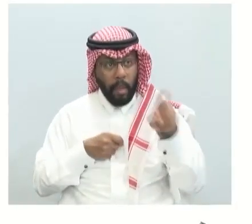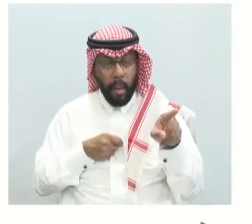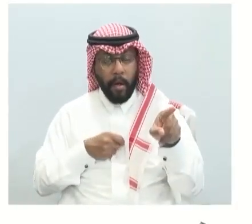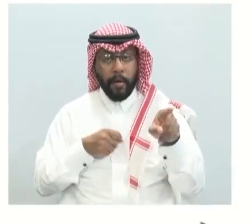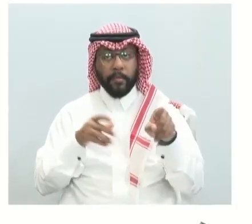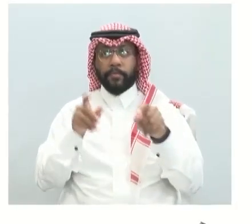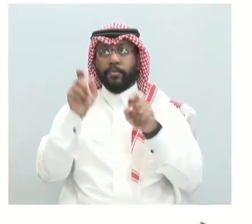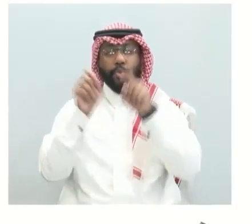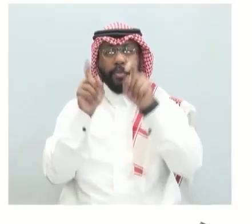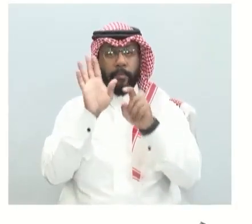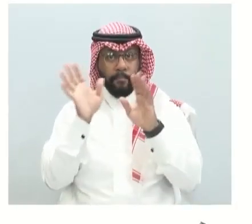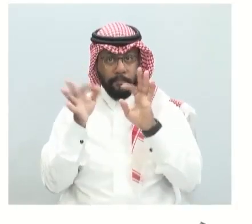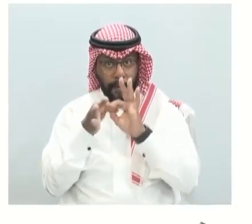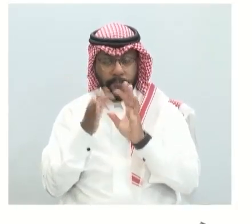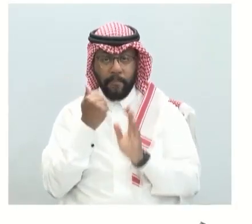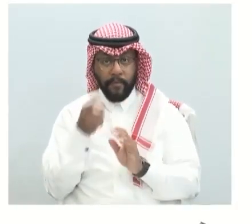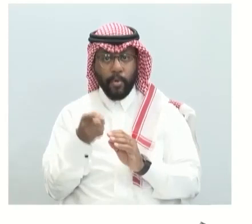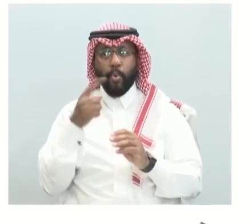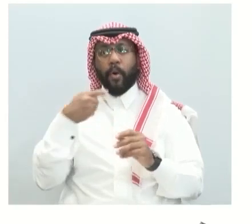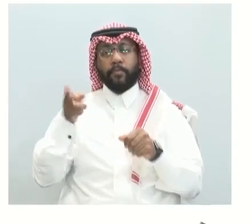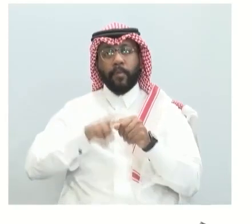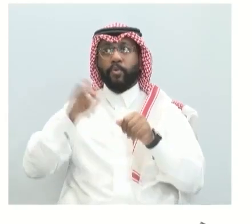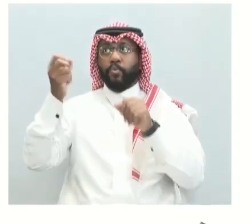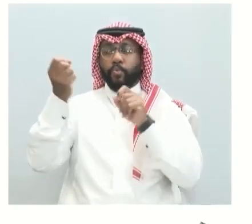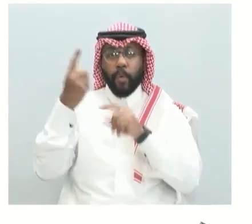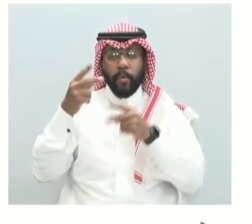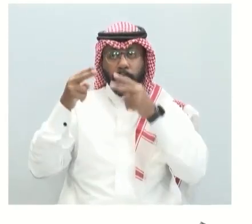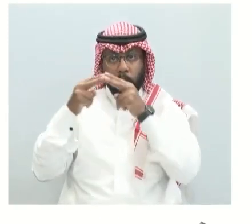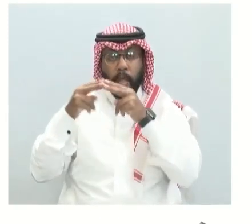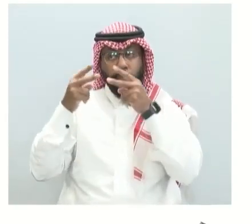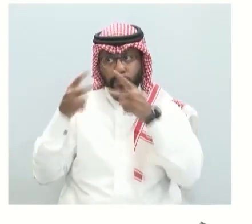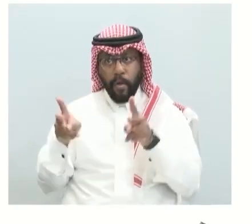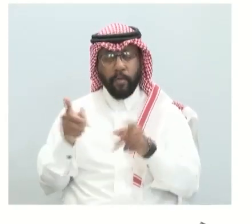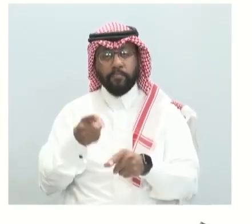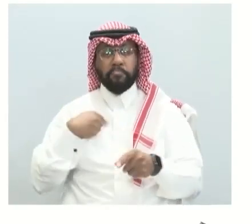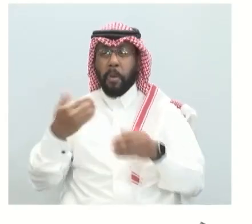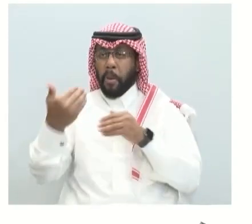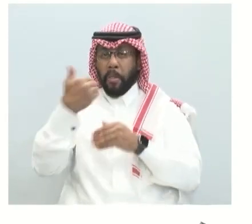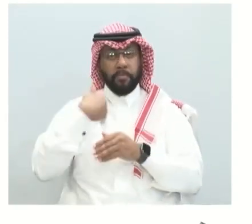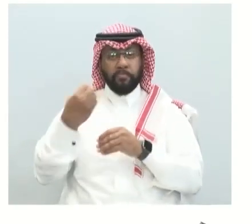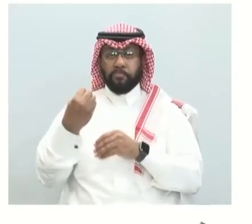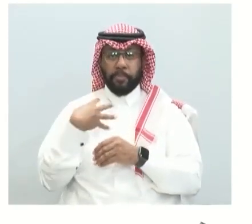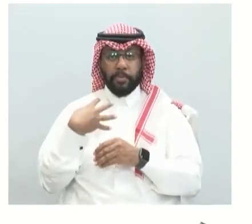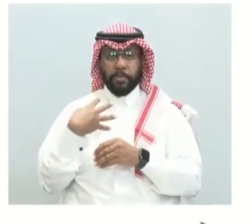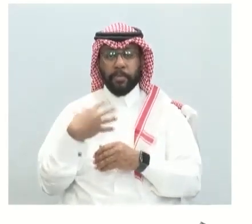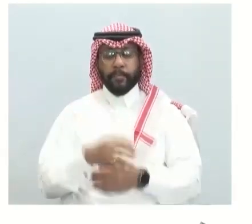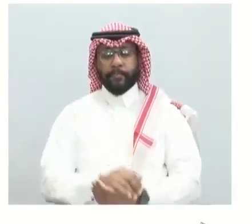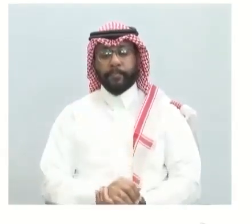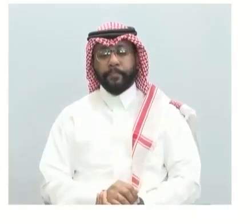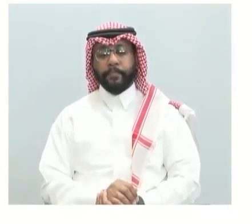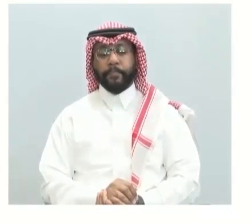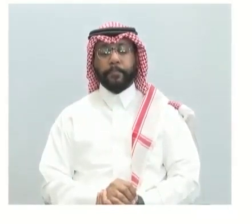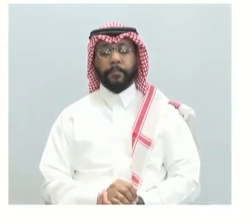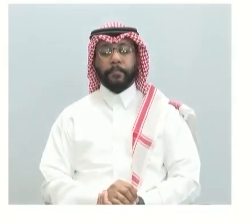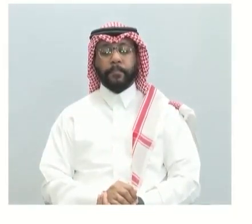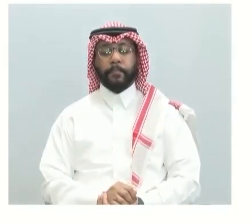كان الشخص غير متصل بالانترنت فمجرد باتصاله بالانترنت يتم وصول الرساله اليه مباشره